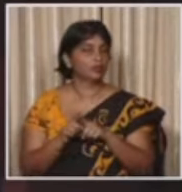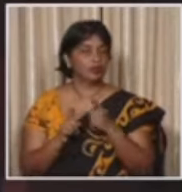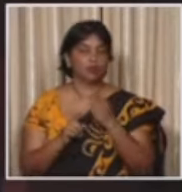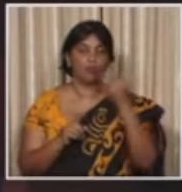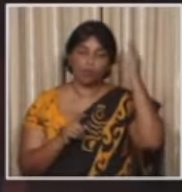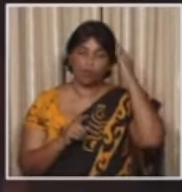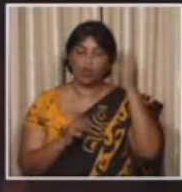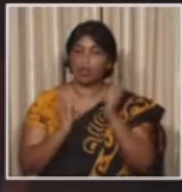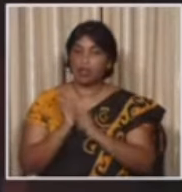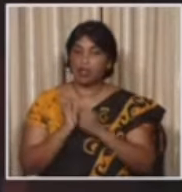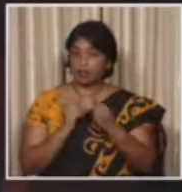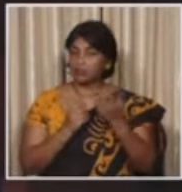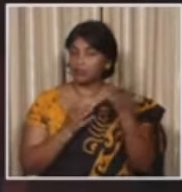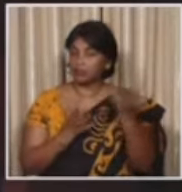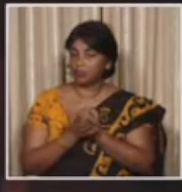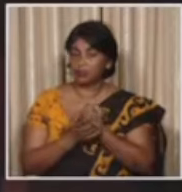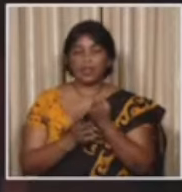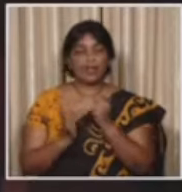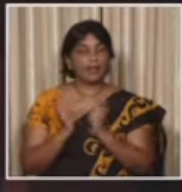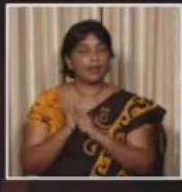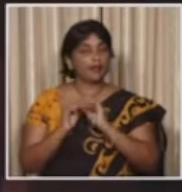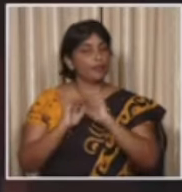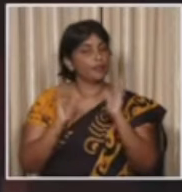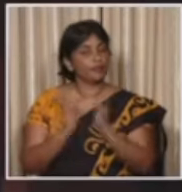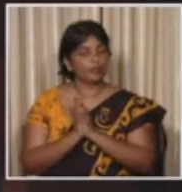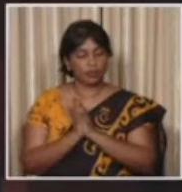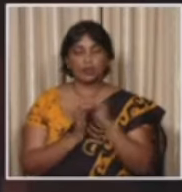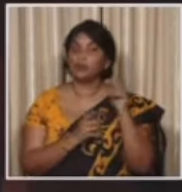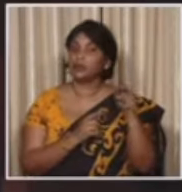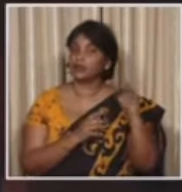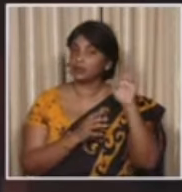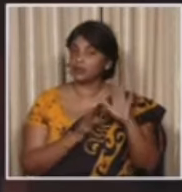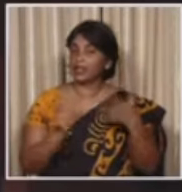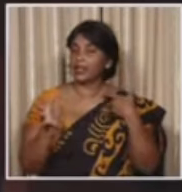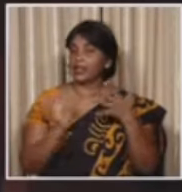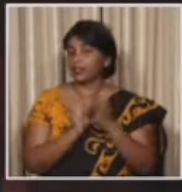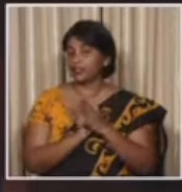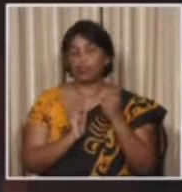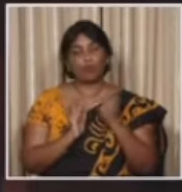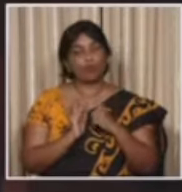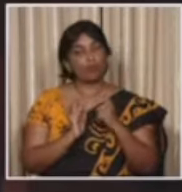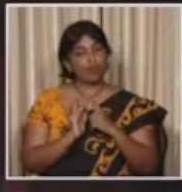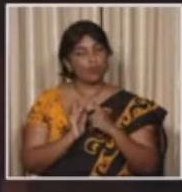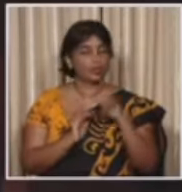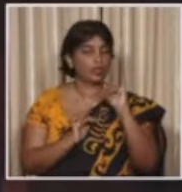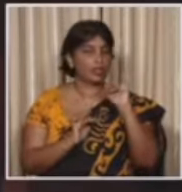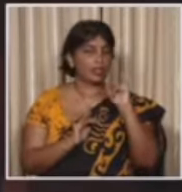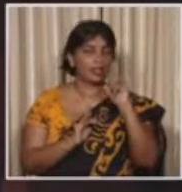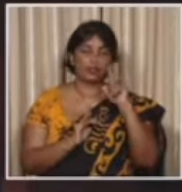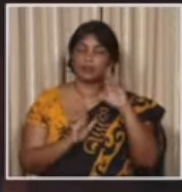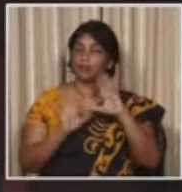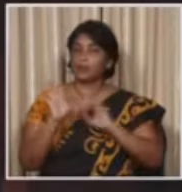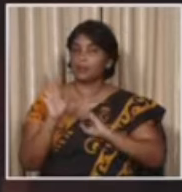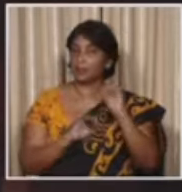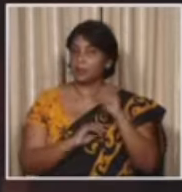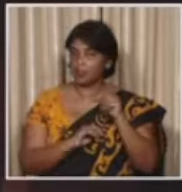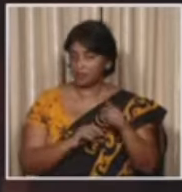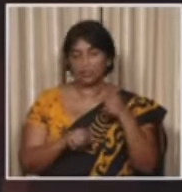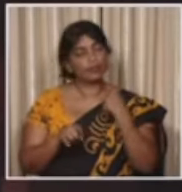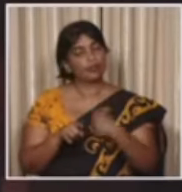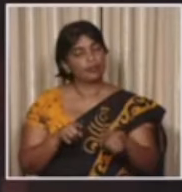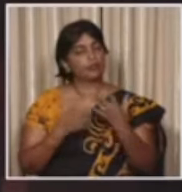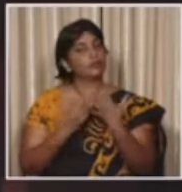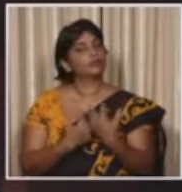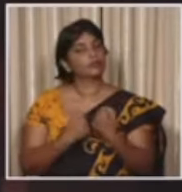ණය මුදලේ ගෙවීමට ඇති ණය ප්‍රමාණය සහ ඒ මත එකතු වී ඇති පොලියෙන් 75%ක ප්‍රමාණයක් පමණක් අය